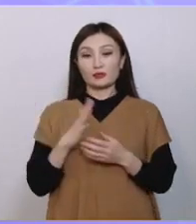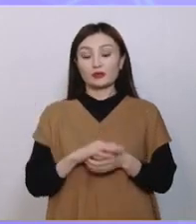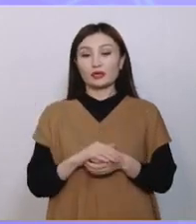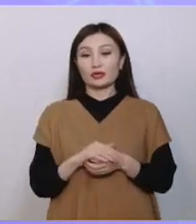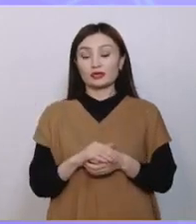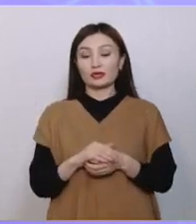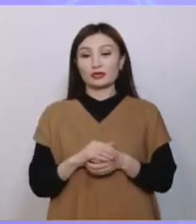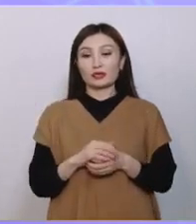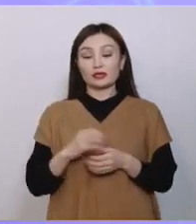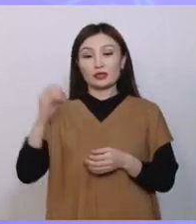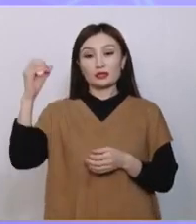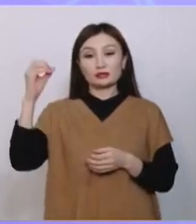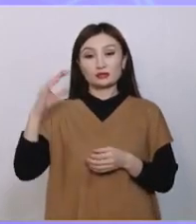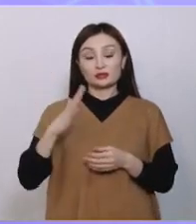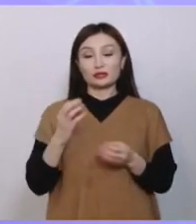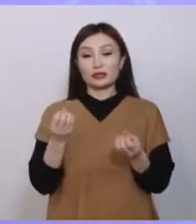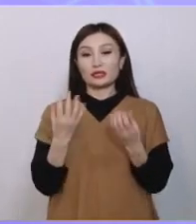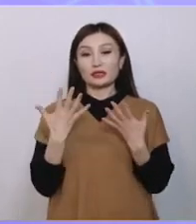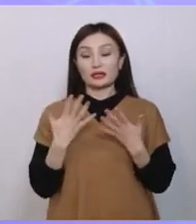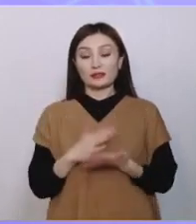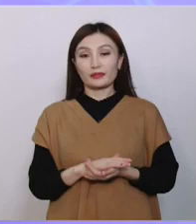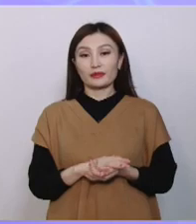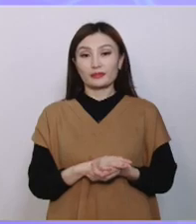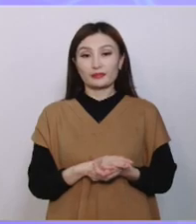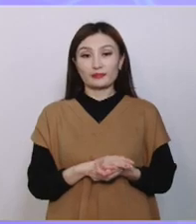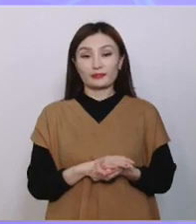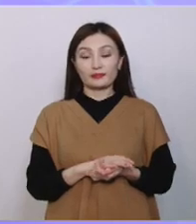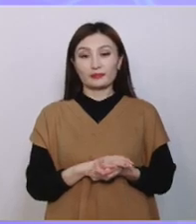Күн жаркырап тийип турат.